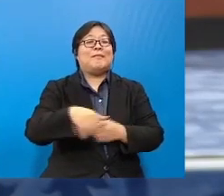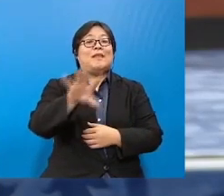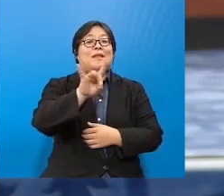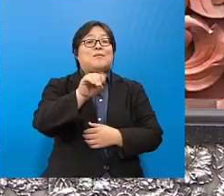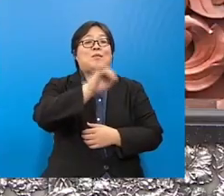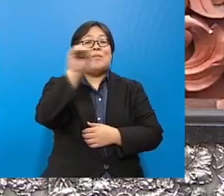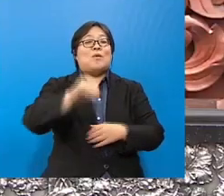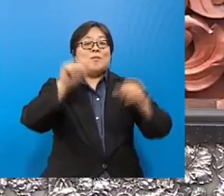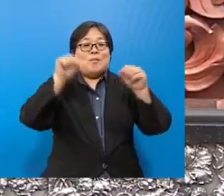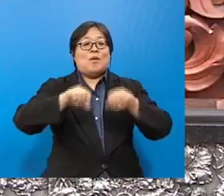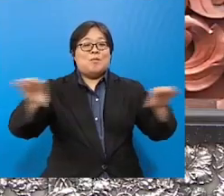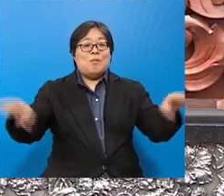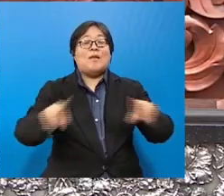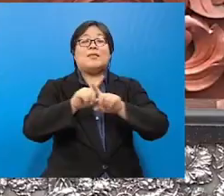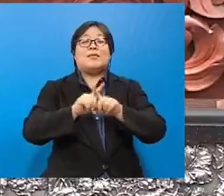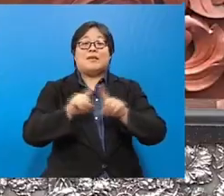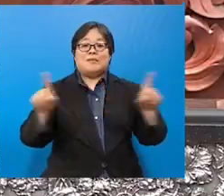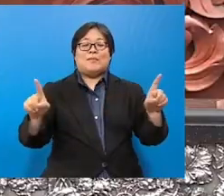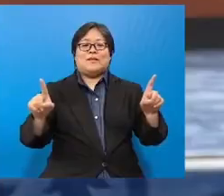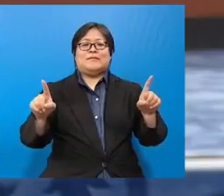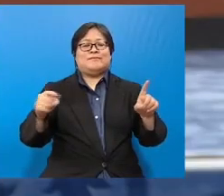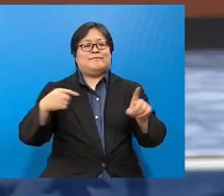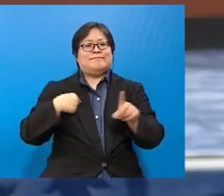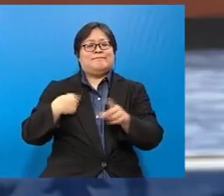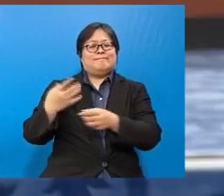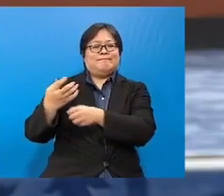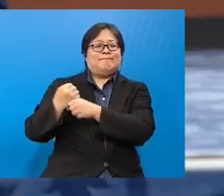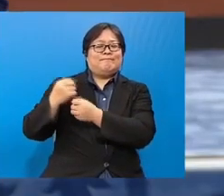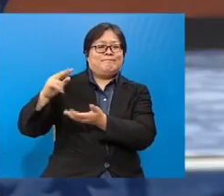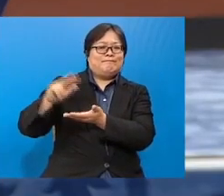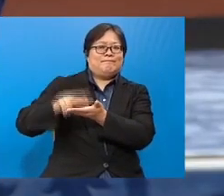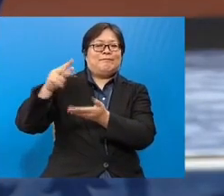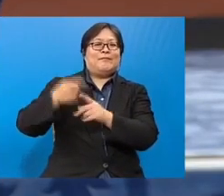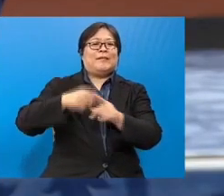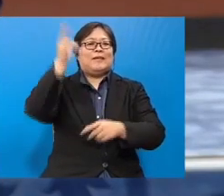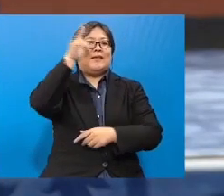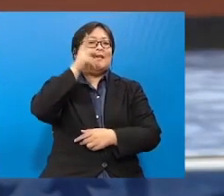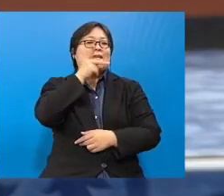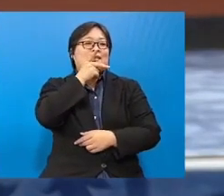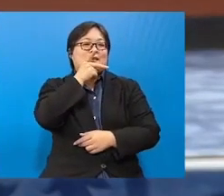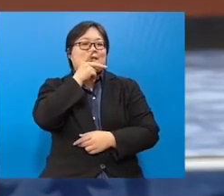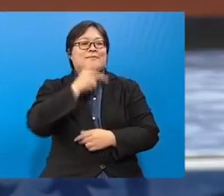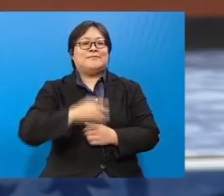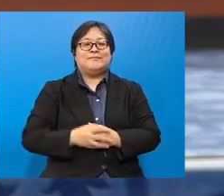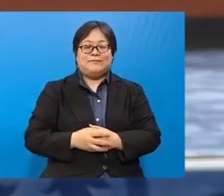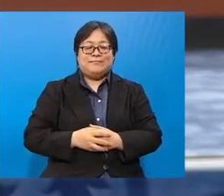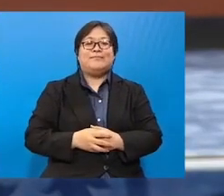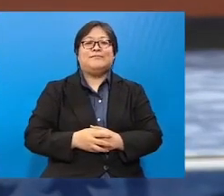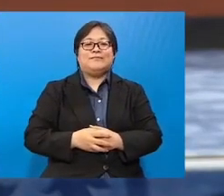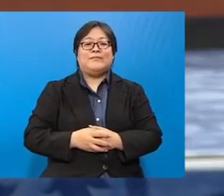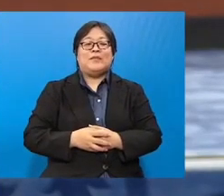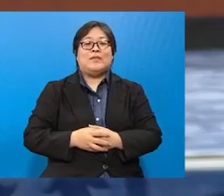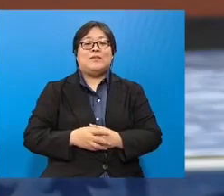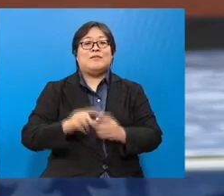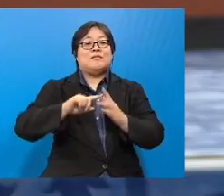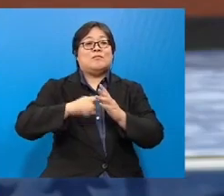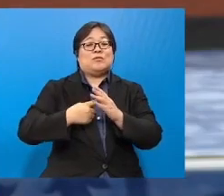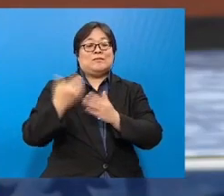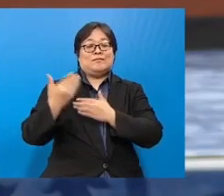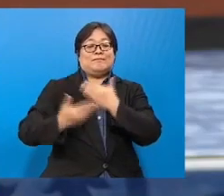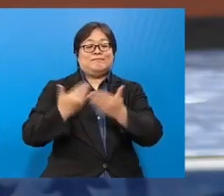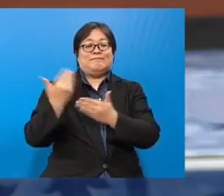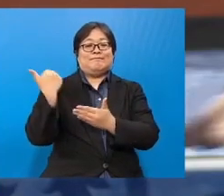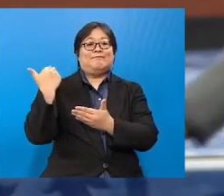boleh di usah se6 Kian saya dapat pengesahan di pada Kerajaan Negeri Kedah bahwa sejak kebelakangan